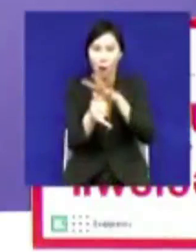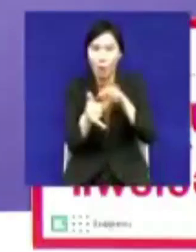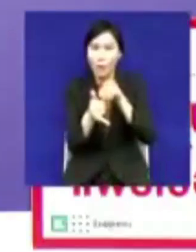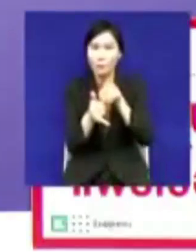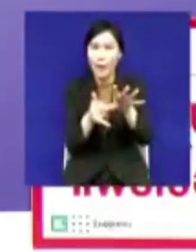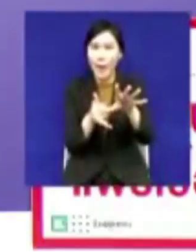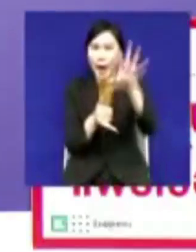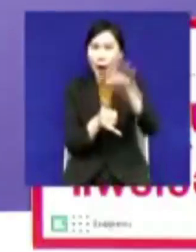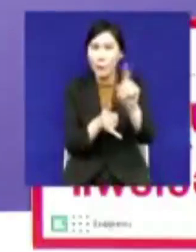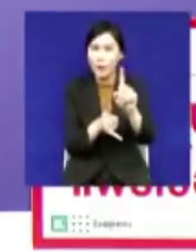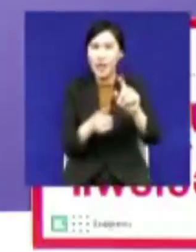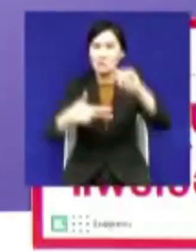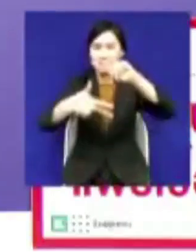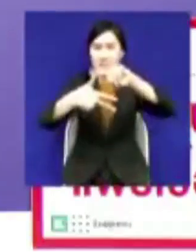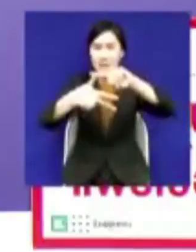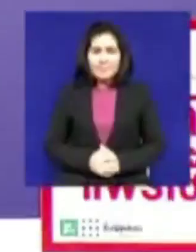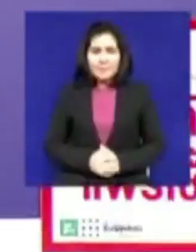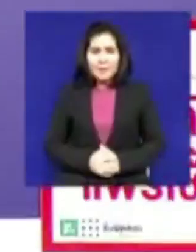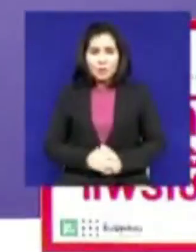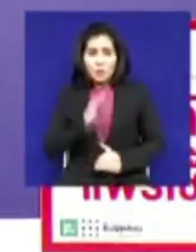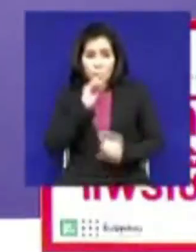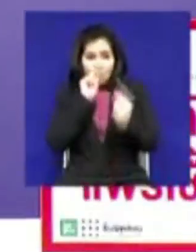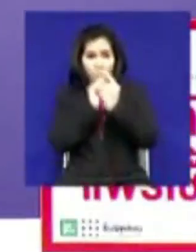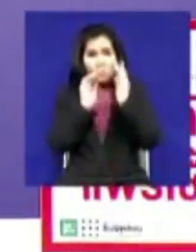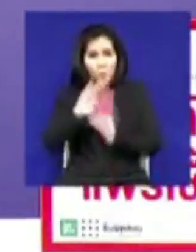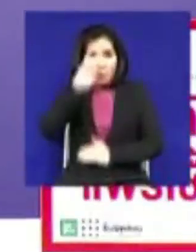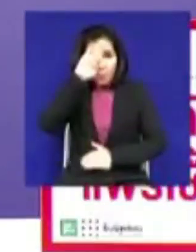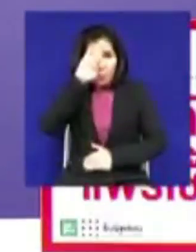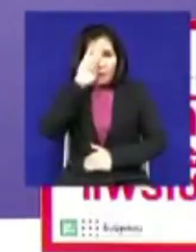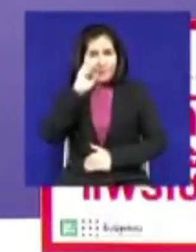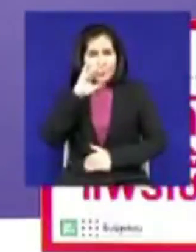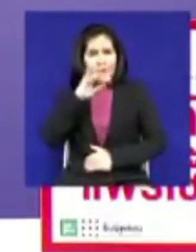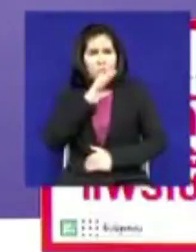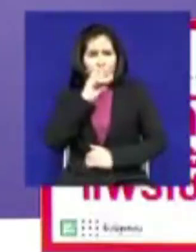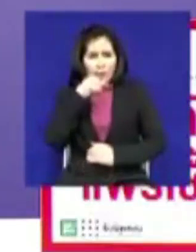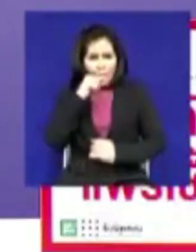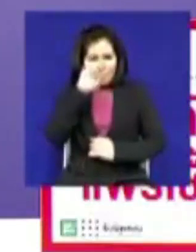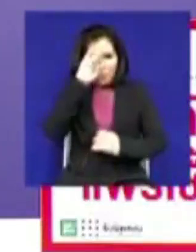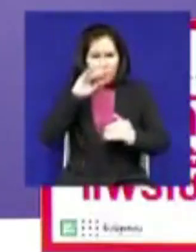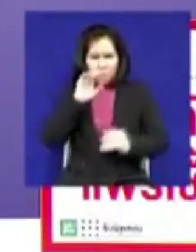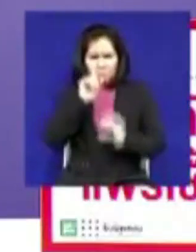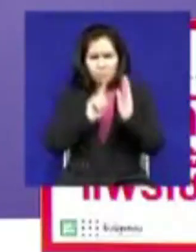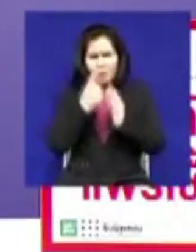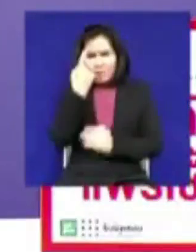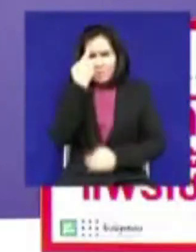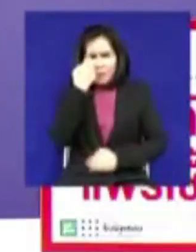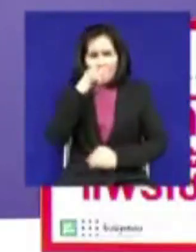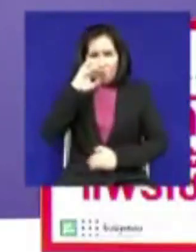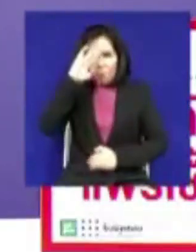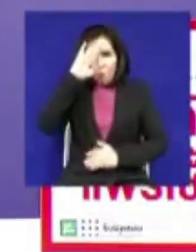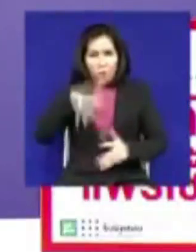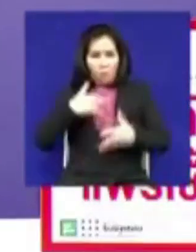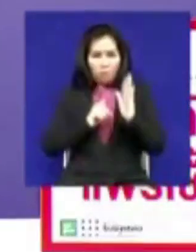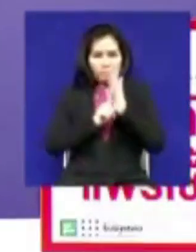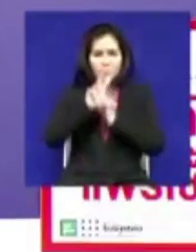เกณฑ์ในการสอบสวนโรคโควิด-19ขยายว่าใครกลุ่มเสี่ยงประมาณไหนที่จะต้อง